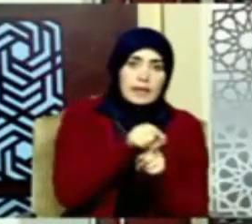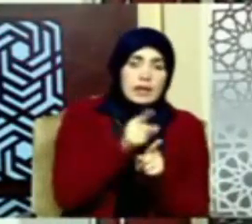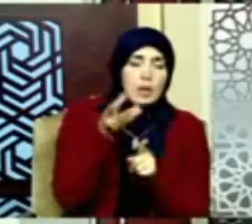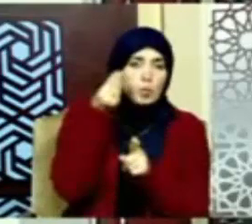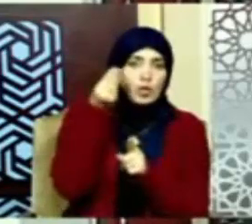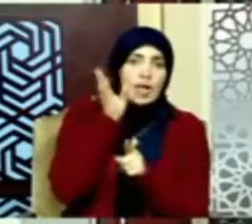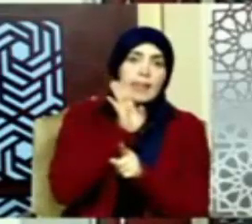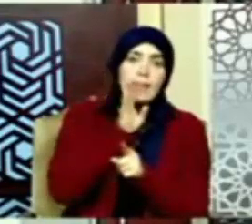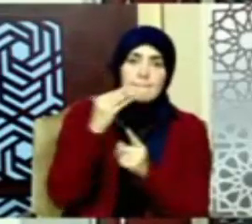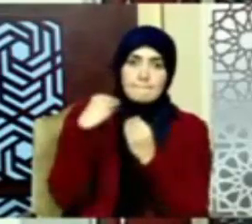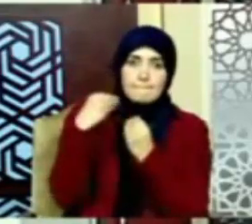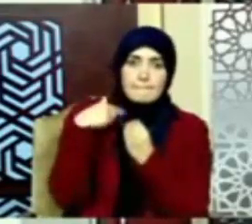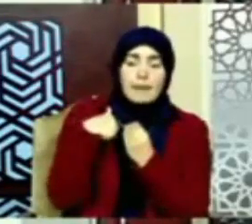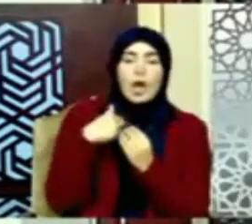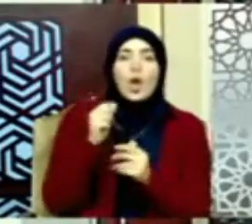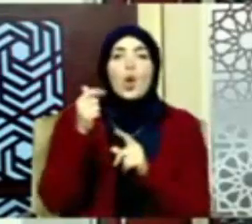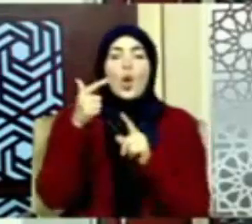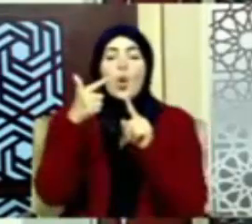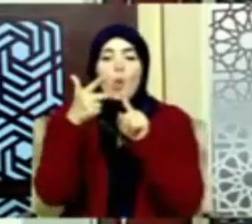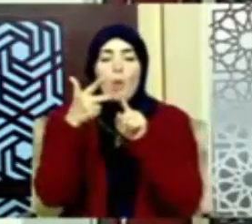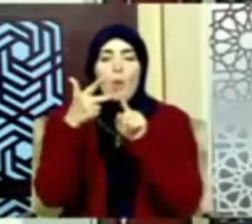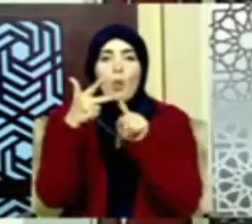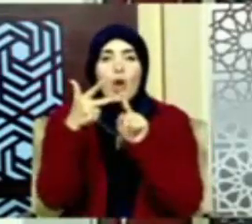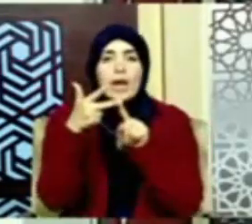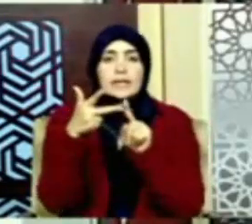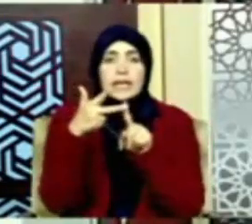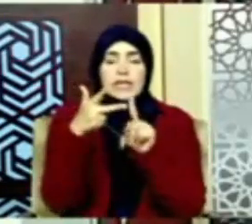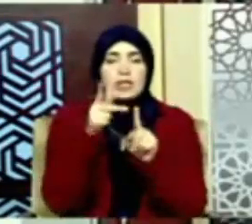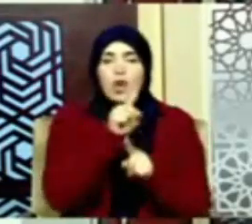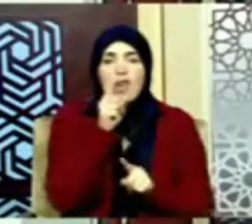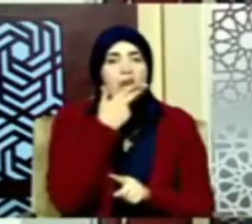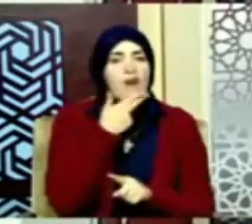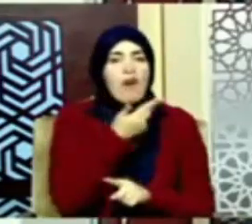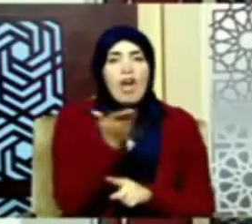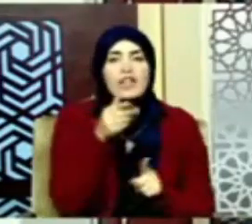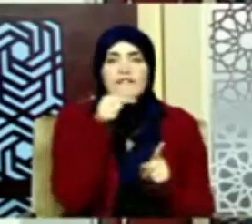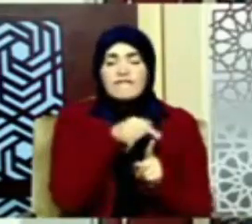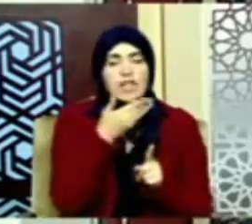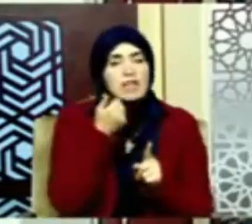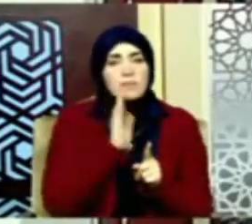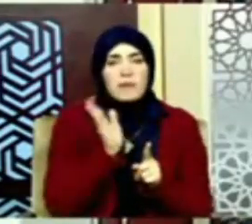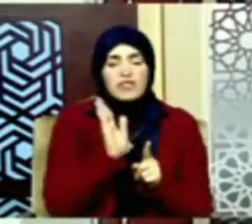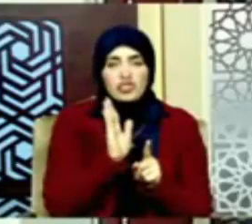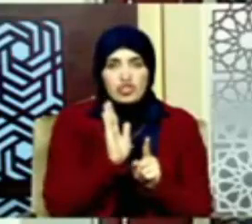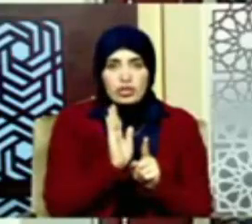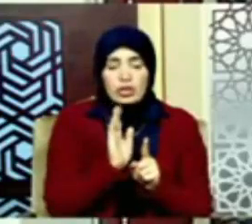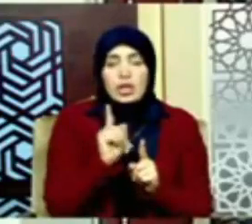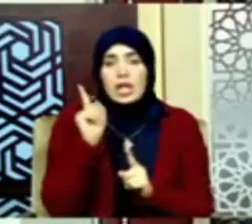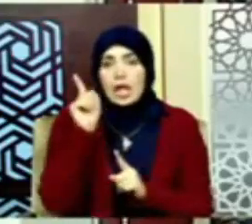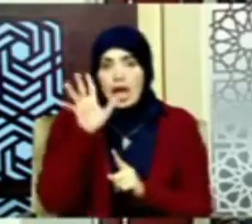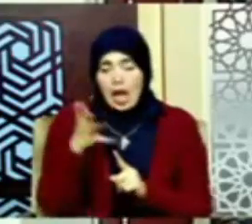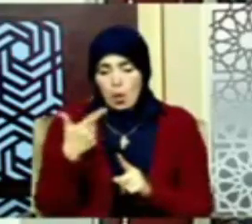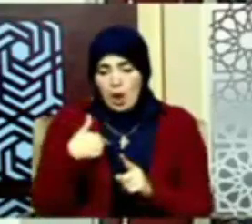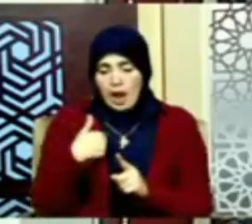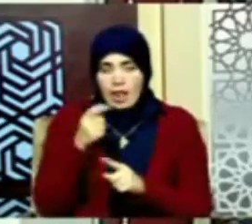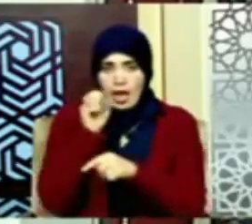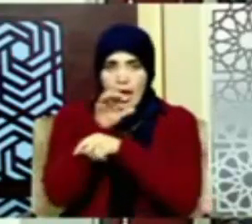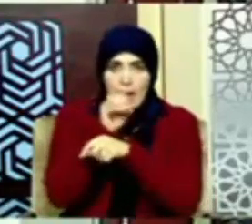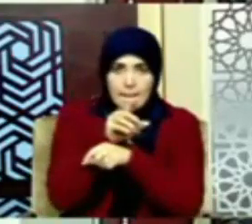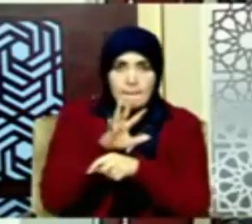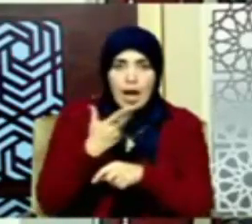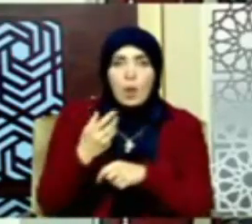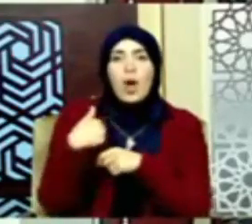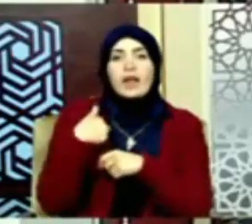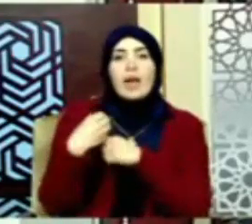وثالث لا خير فيه وهو الذي لا يعلم ولا